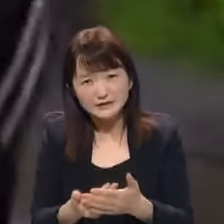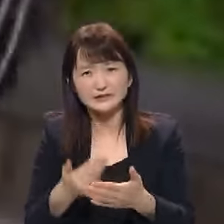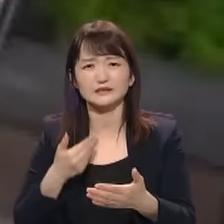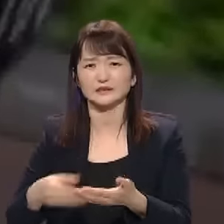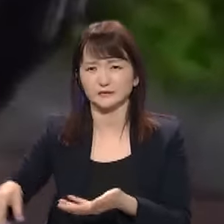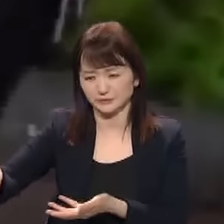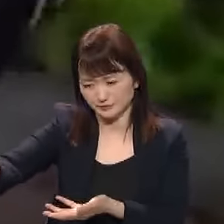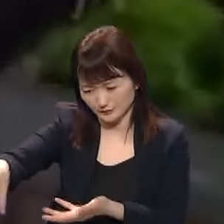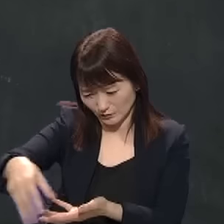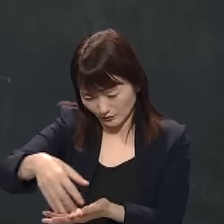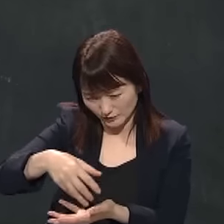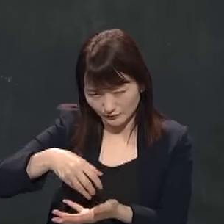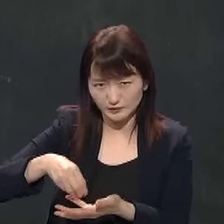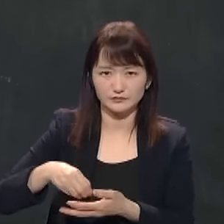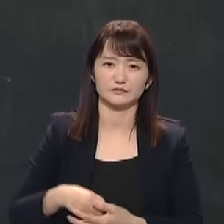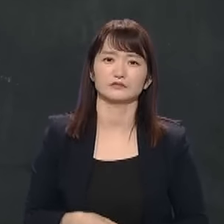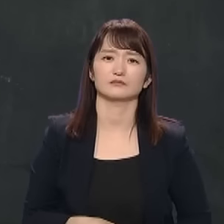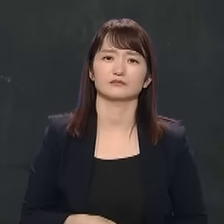하나라도 더 치워야지.